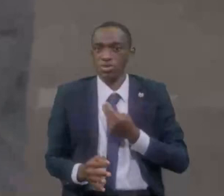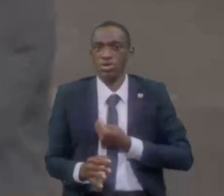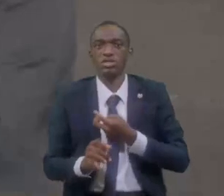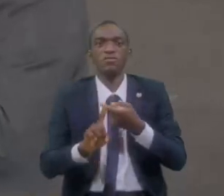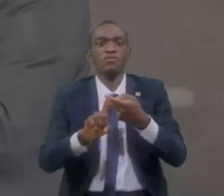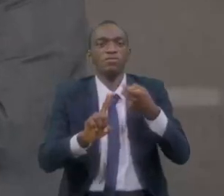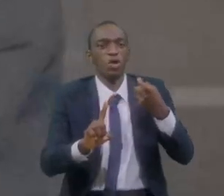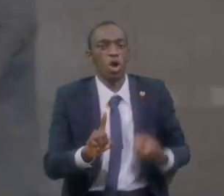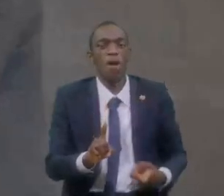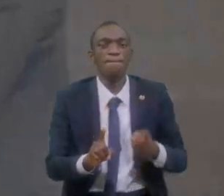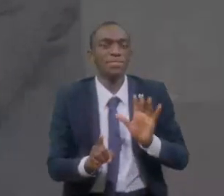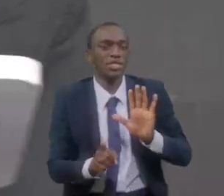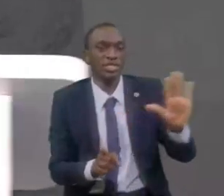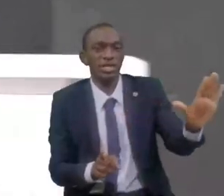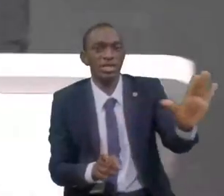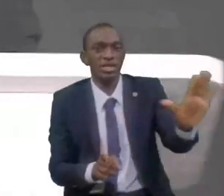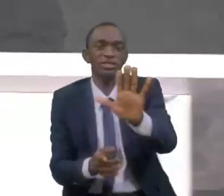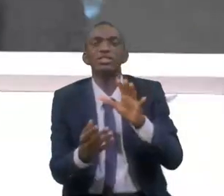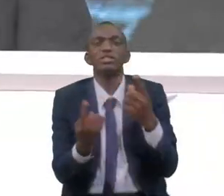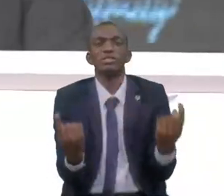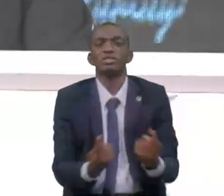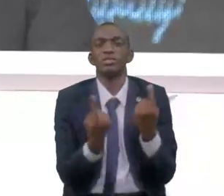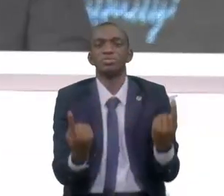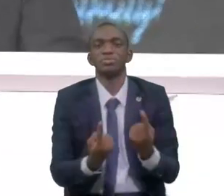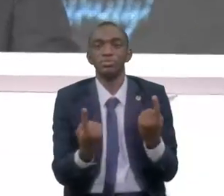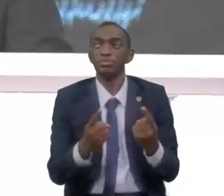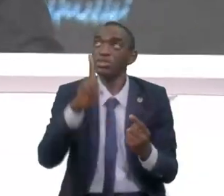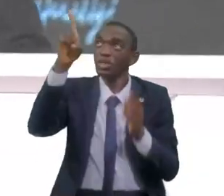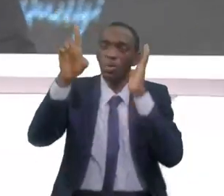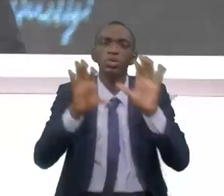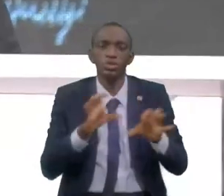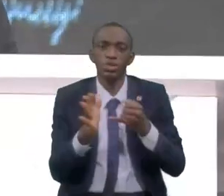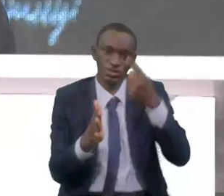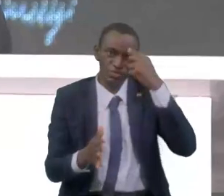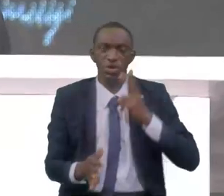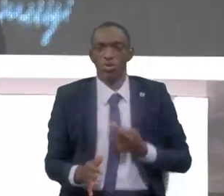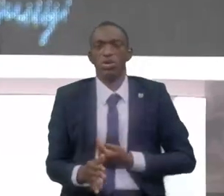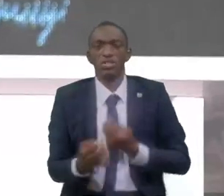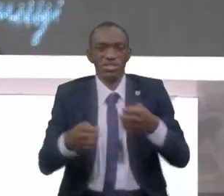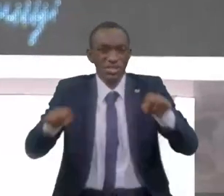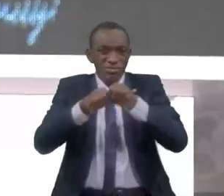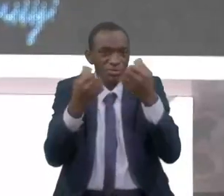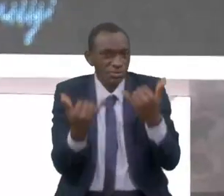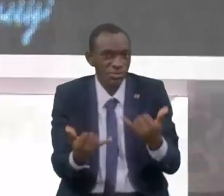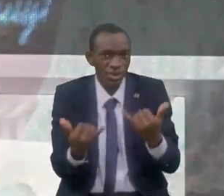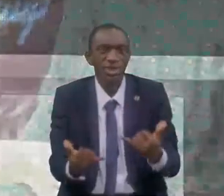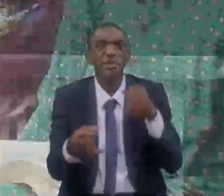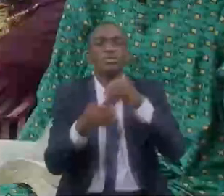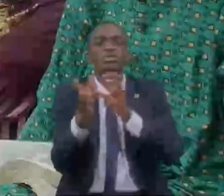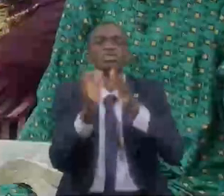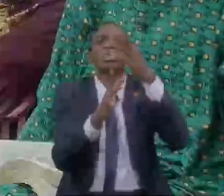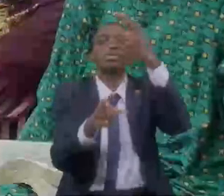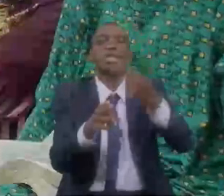ses. Iniquité. Et il le fera pour nous, même en ce jour, au nom